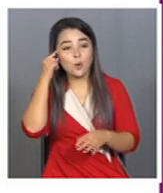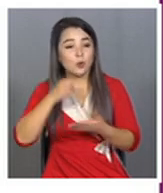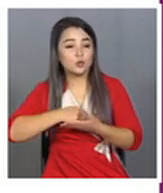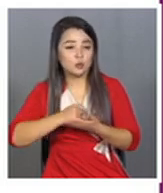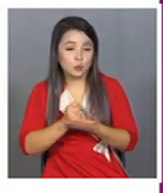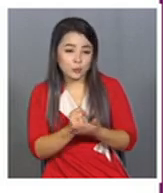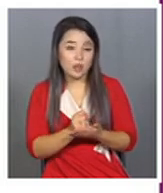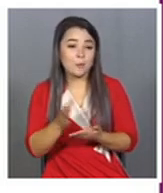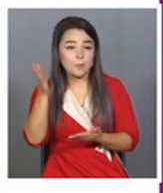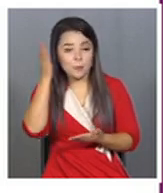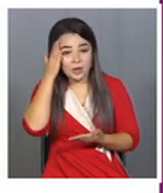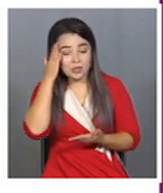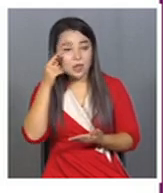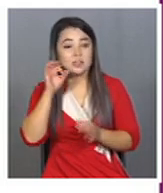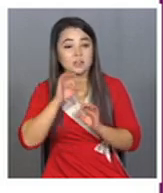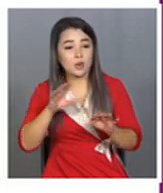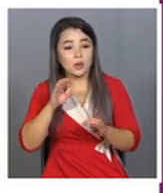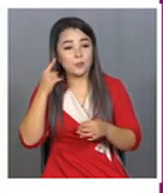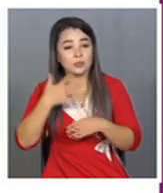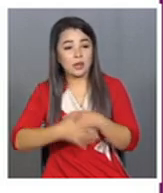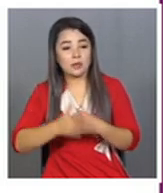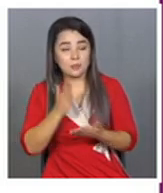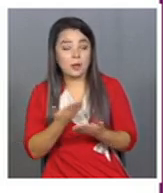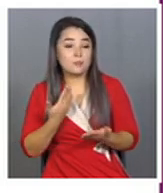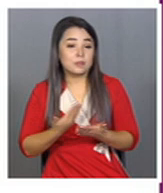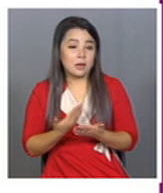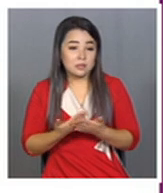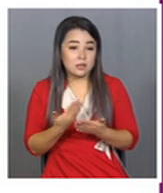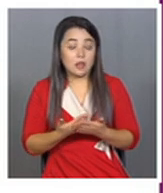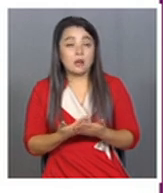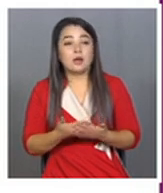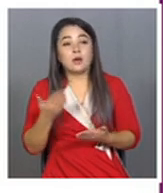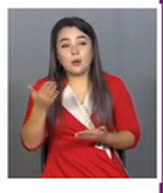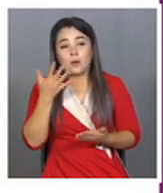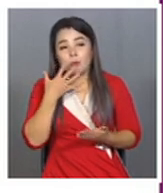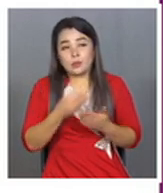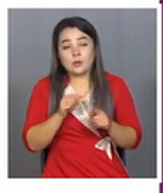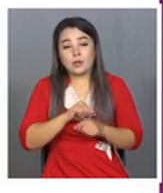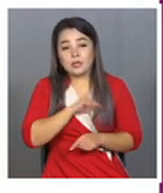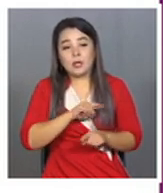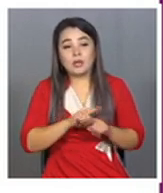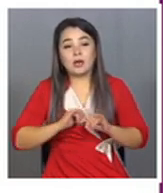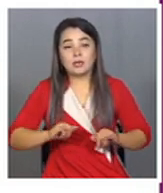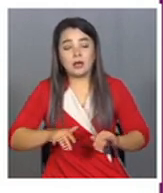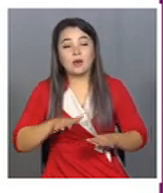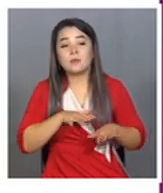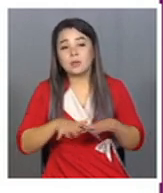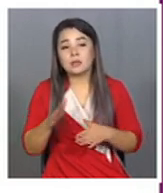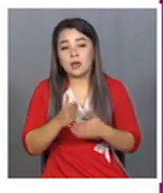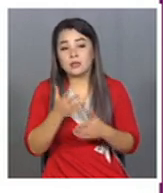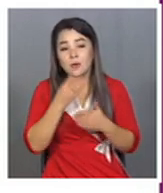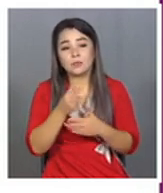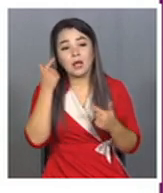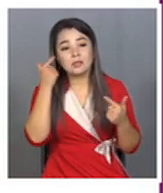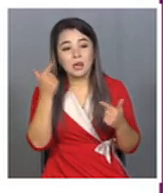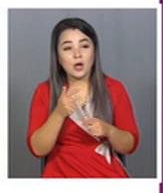тұжырымды, пікір түсінікті келеді. Мысалы, өнер ағып жатқан бұлақ, ілім